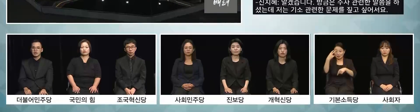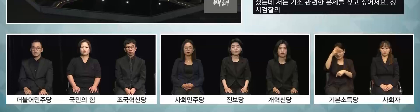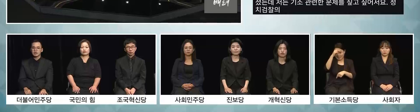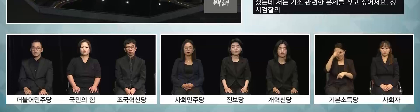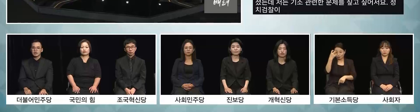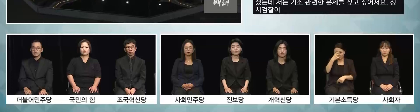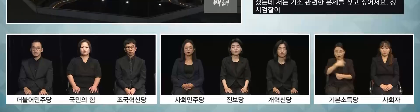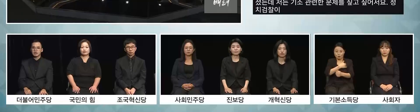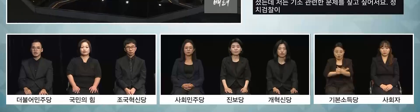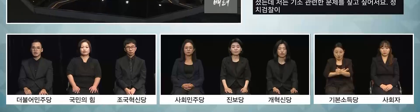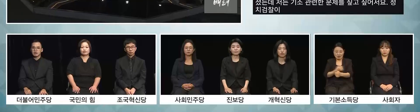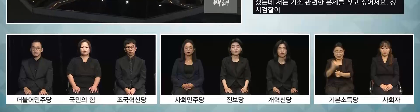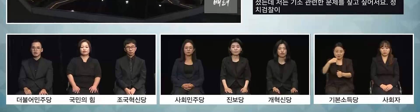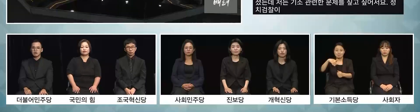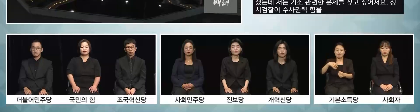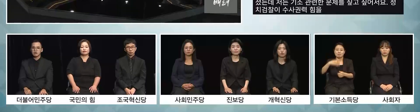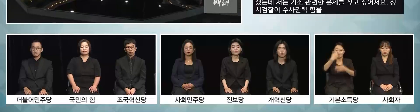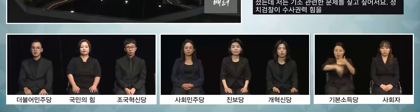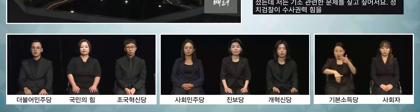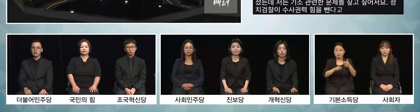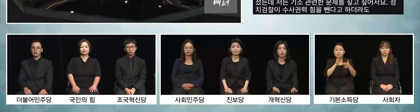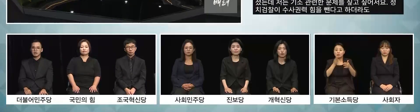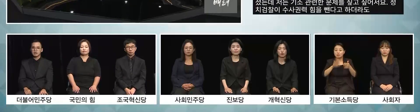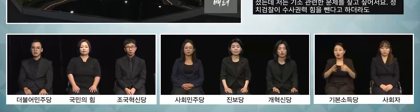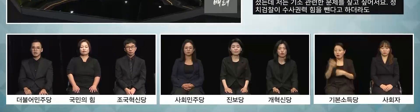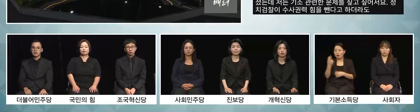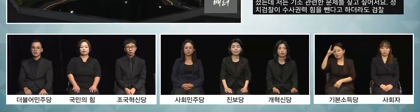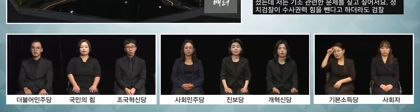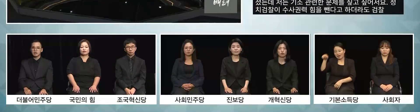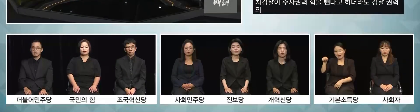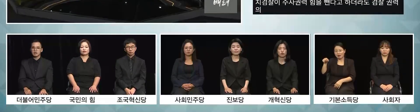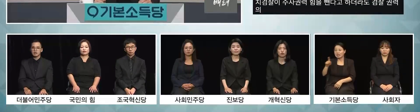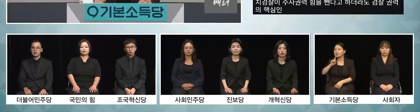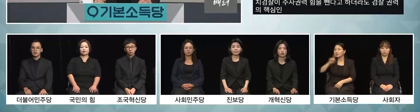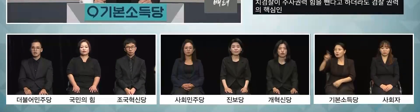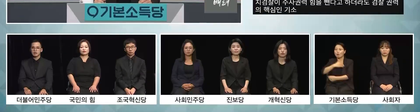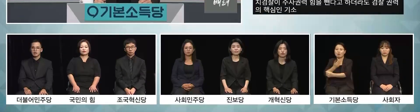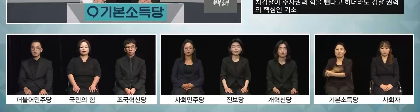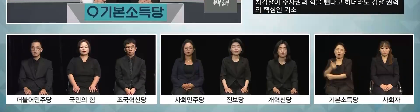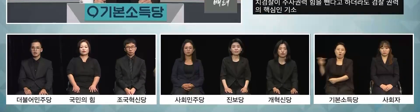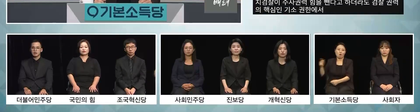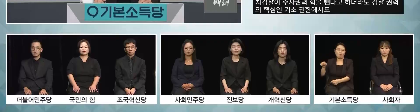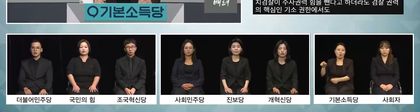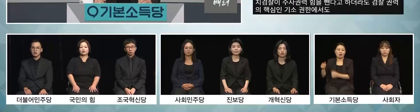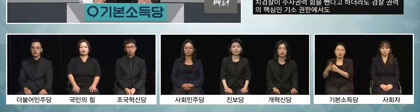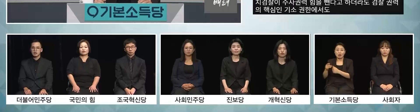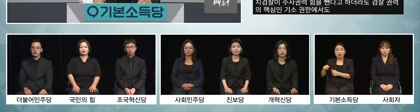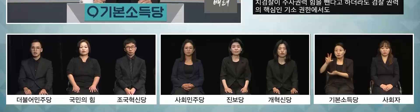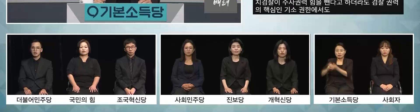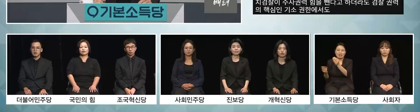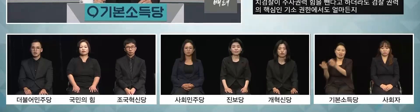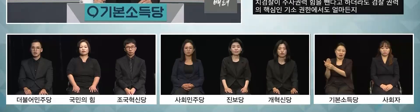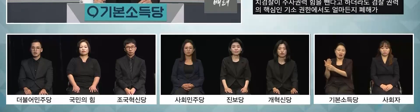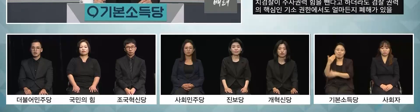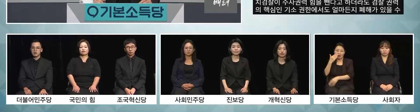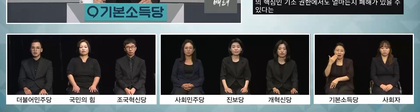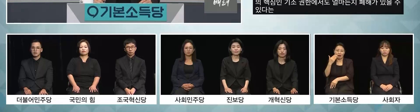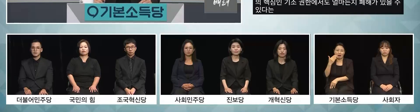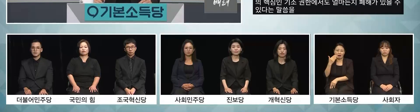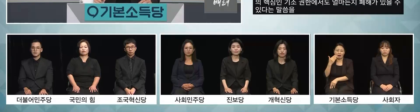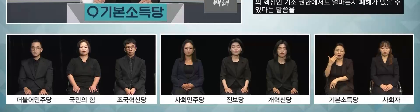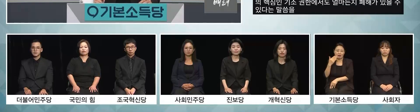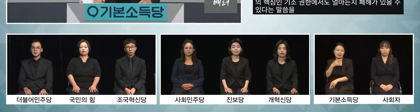힘을 뺀다고 하더라도 검찰 권력의 핵심인 기소 권한에서도 얼마든지 폐해가 있을 수 있다라는 말씀을